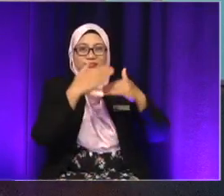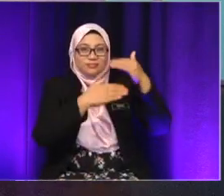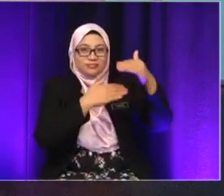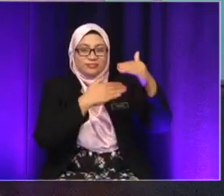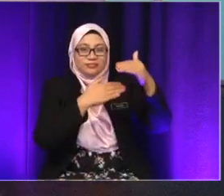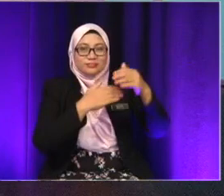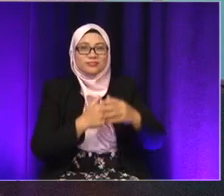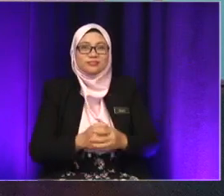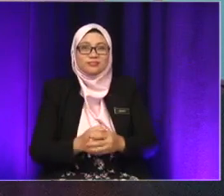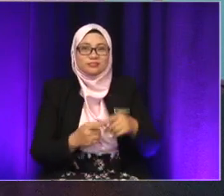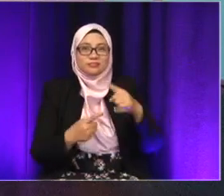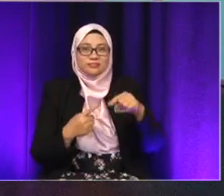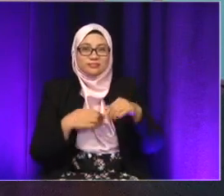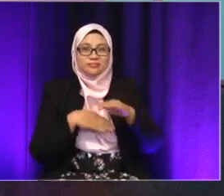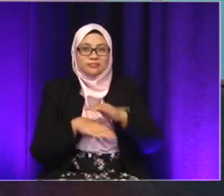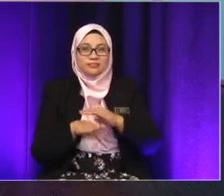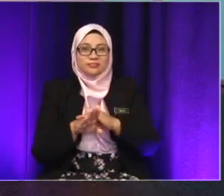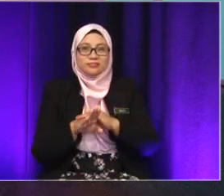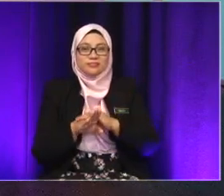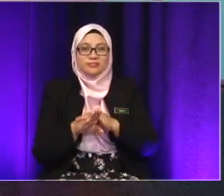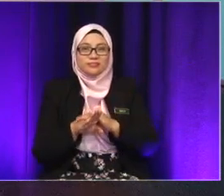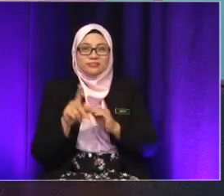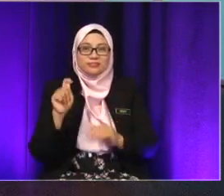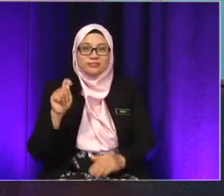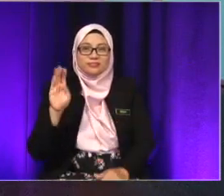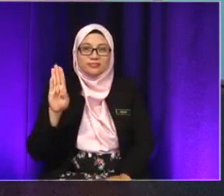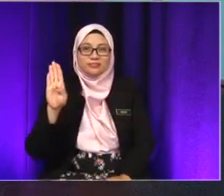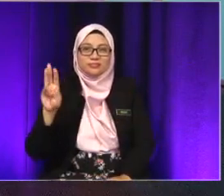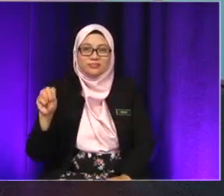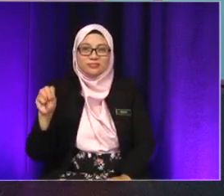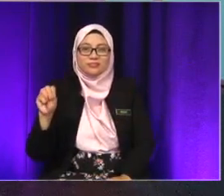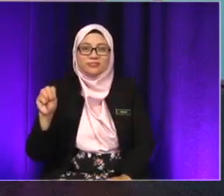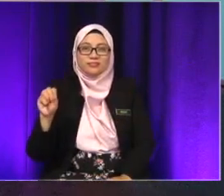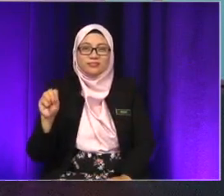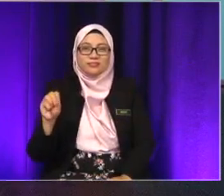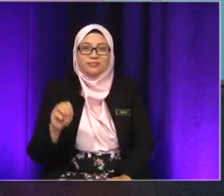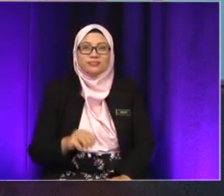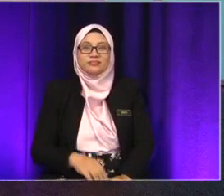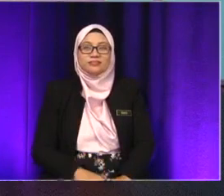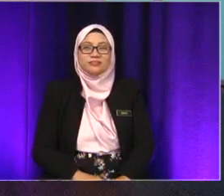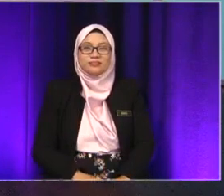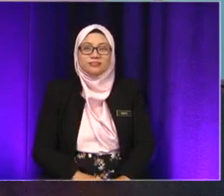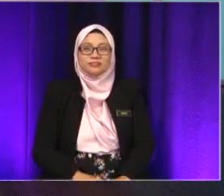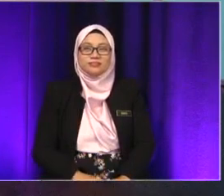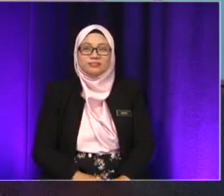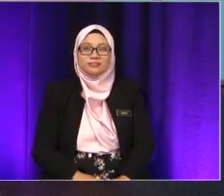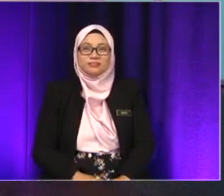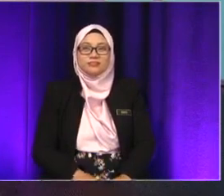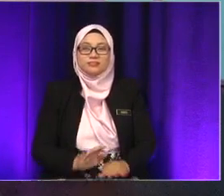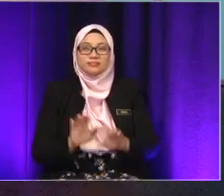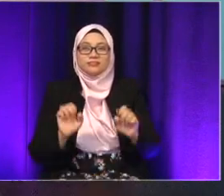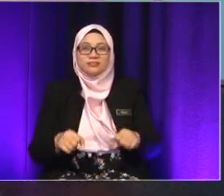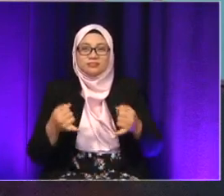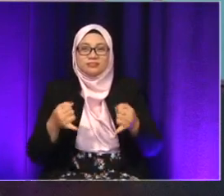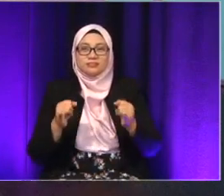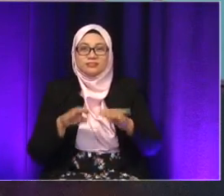dulu, mana bila masuk dengan guna sistem hidrolik tu, TBM tu, dia akan mana dia jalan, di situ ada dia punya terowong. Dia takkan lalu bawah rumah.